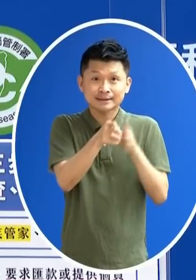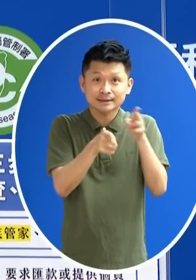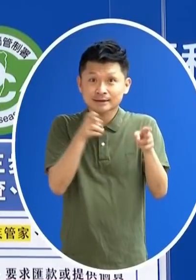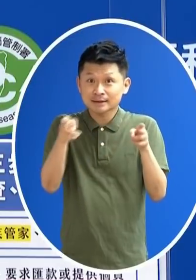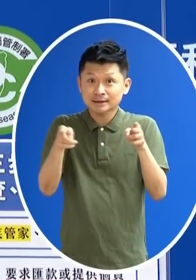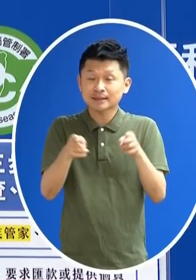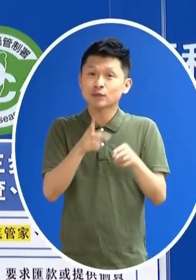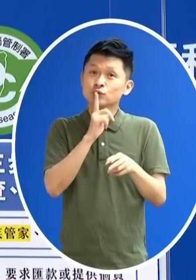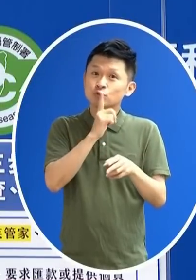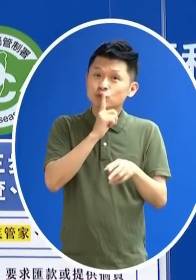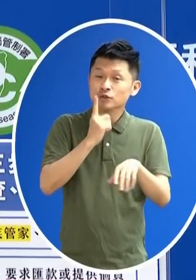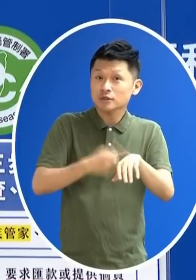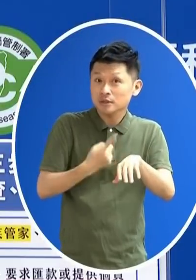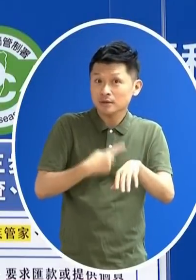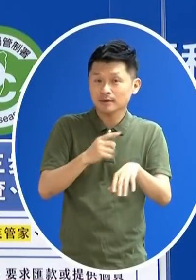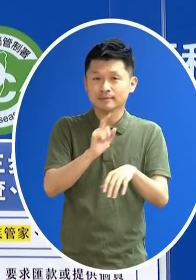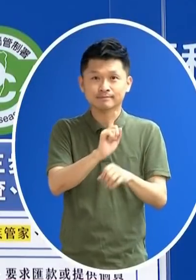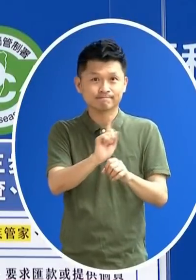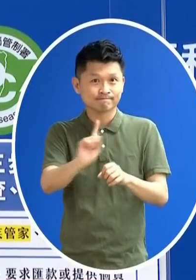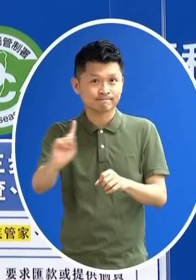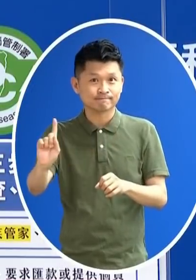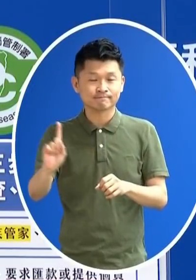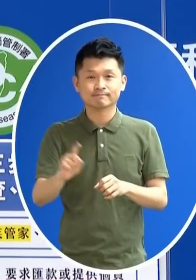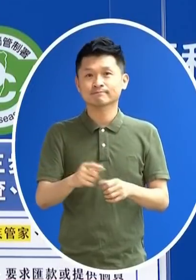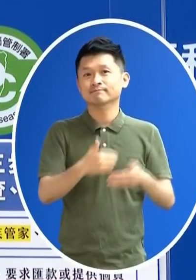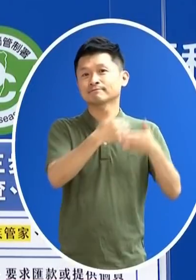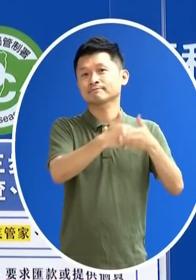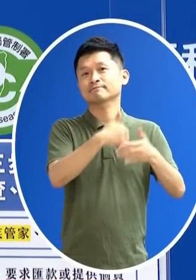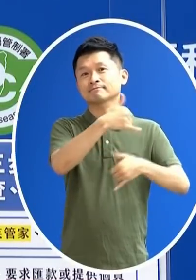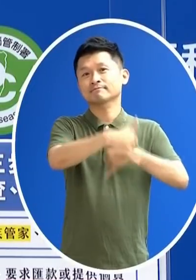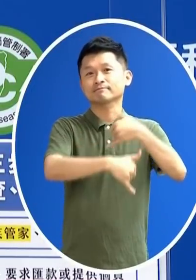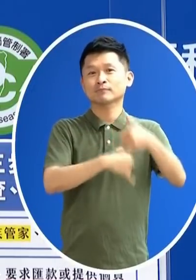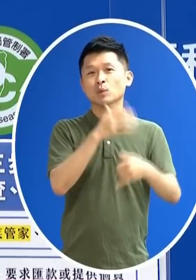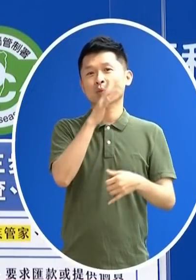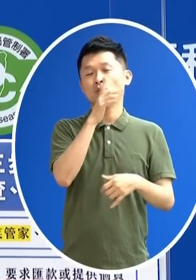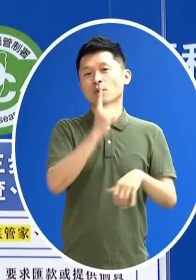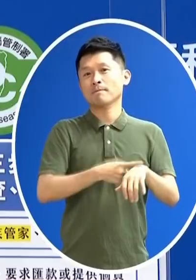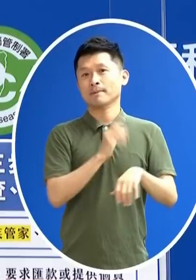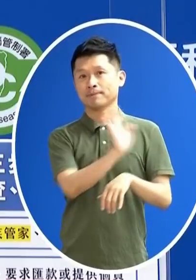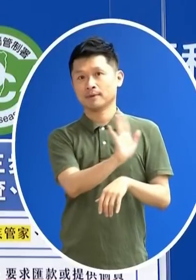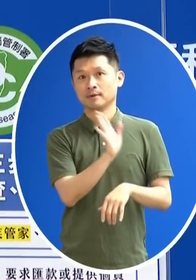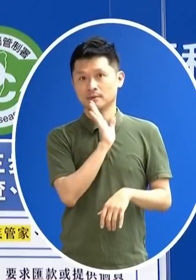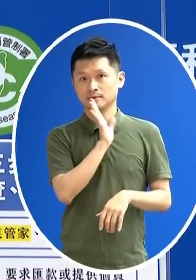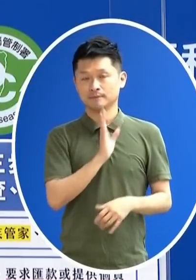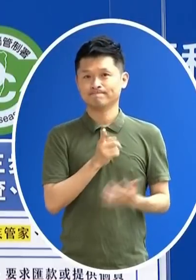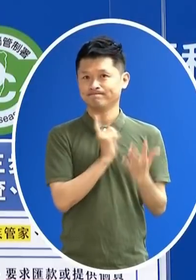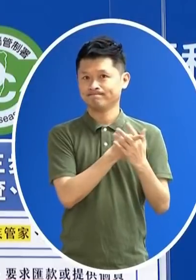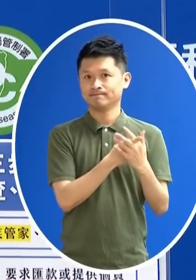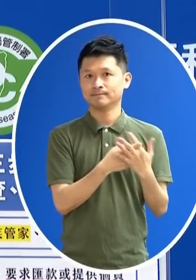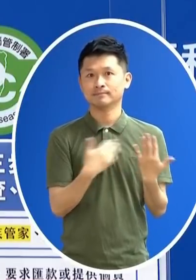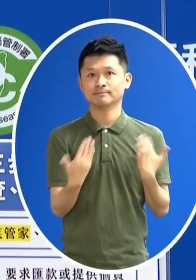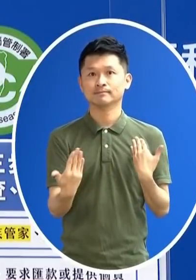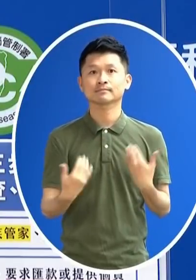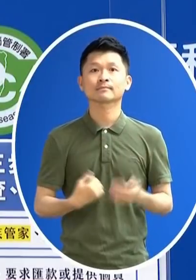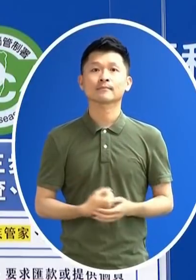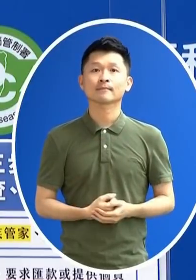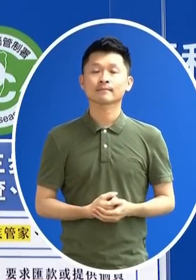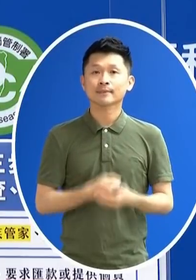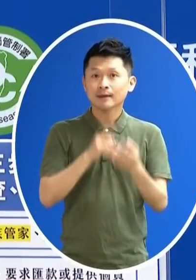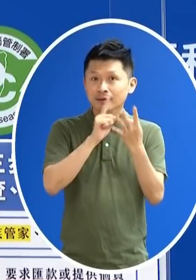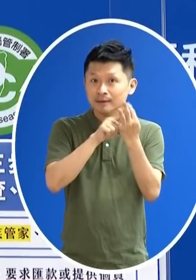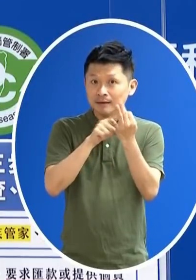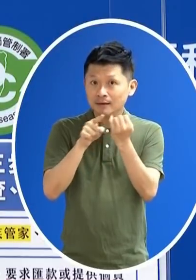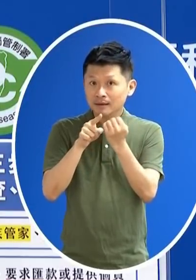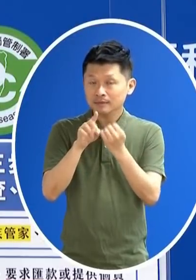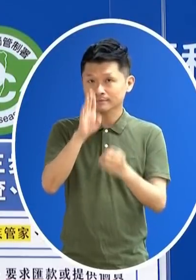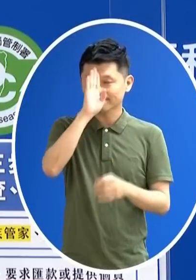法都是中国的这个在常态生活里面的用语的方式。所以这些特性还